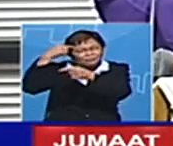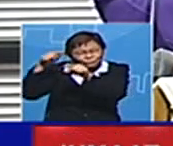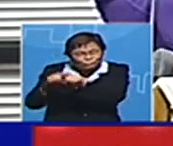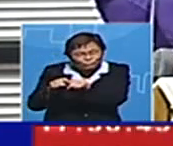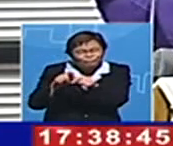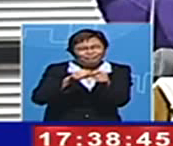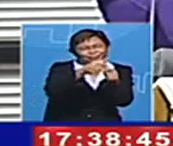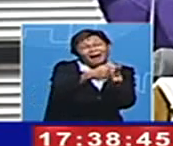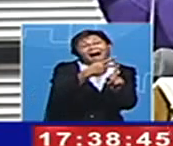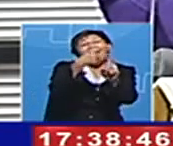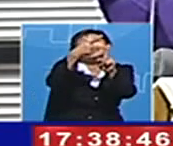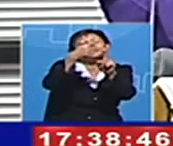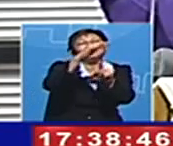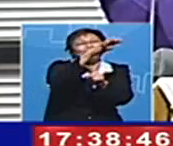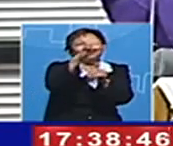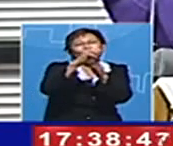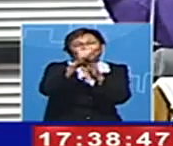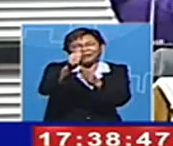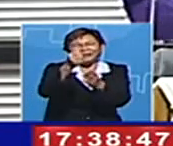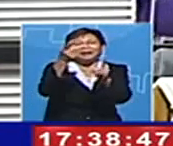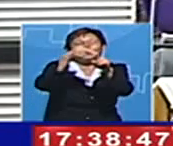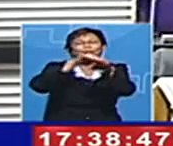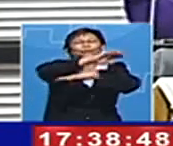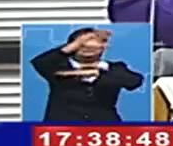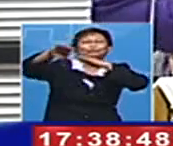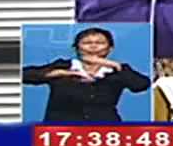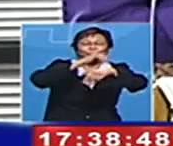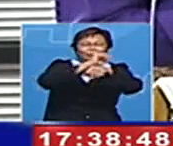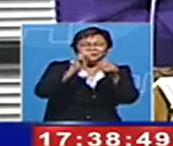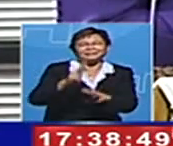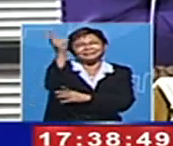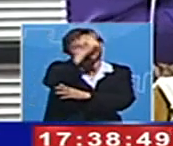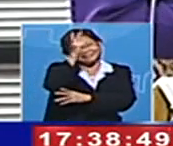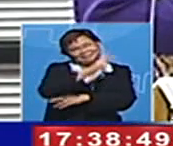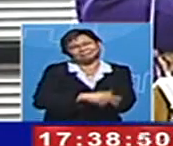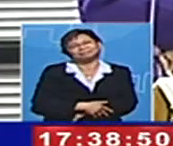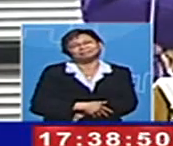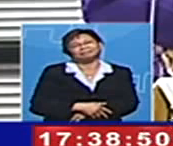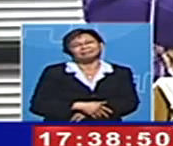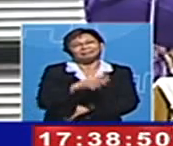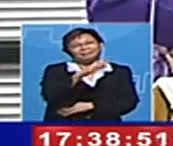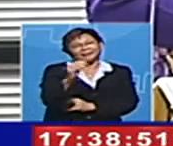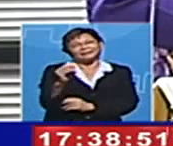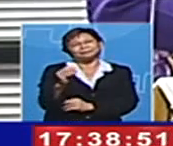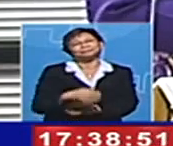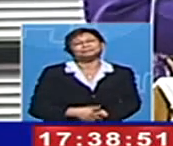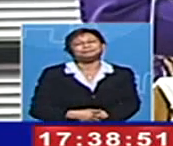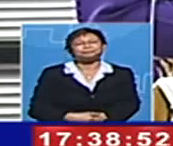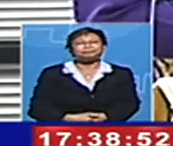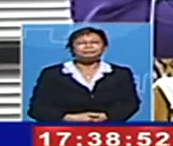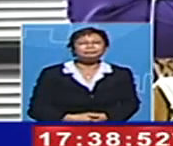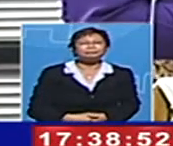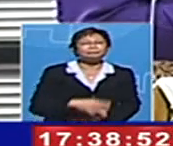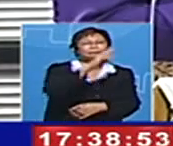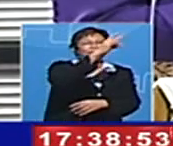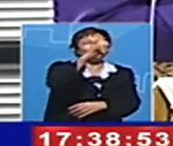khas sebanyak r500 kepada semua penjawat awam manakala bagi